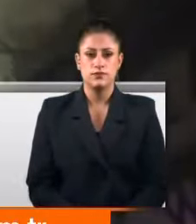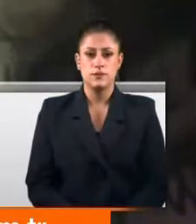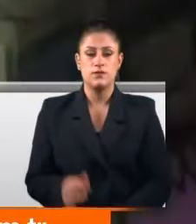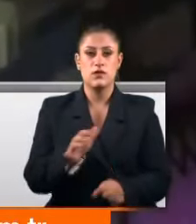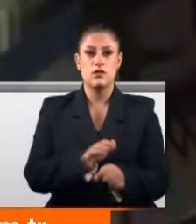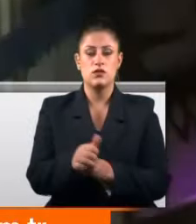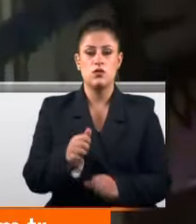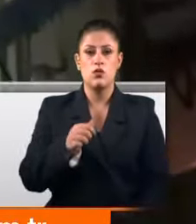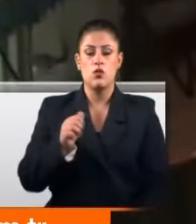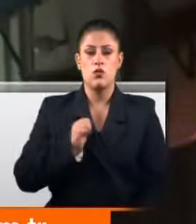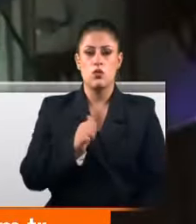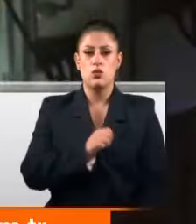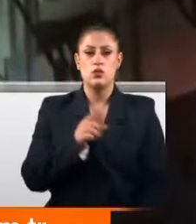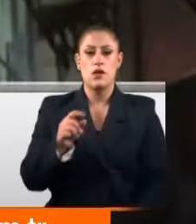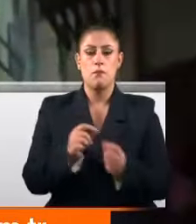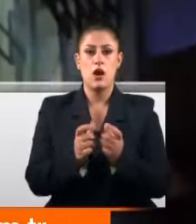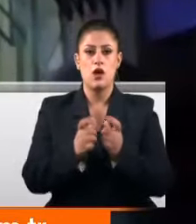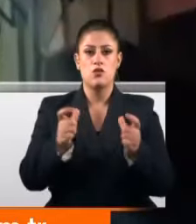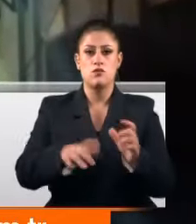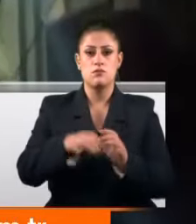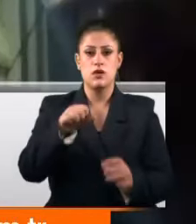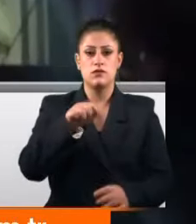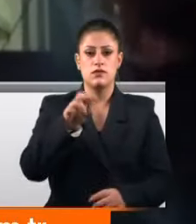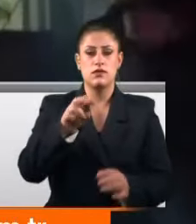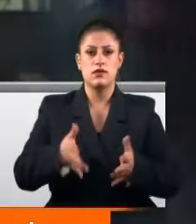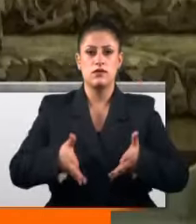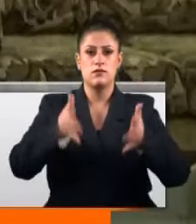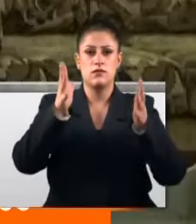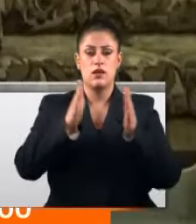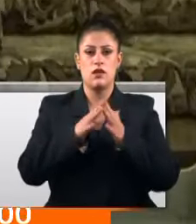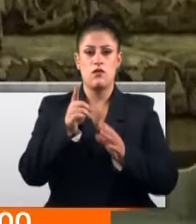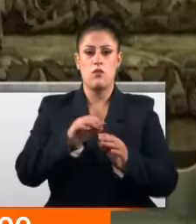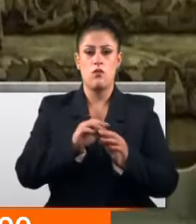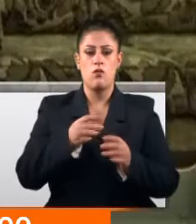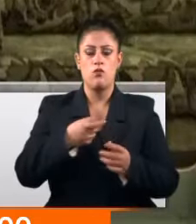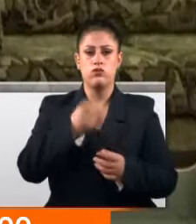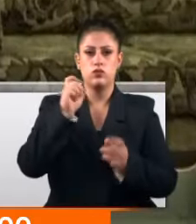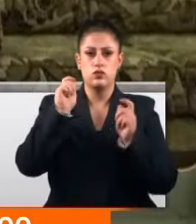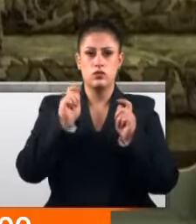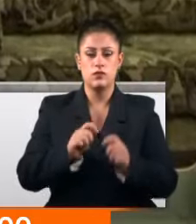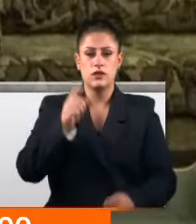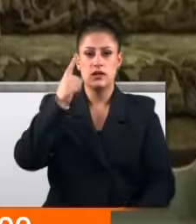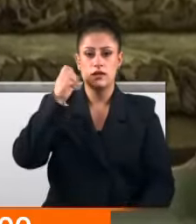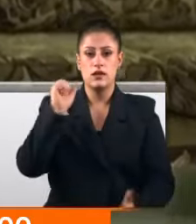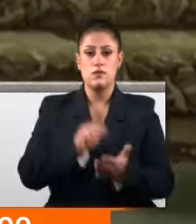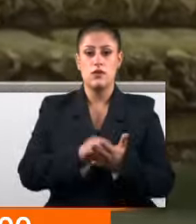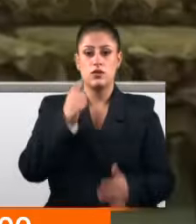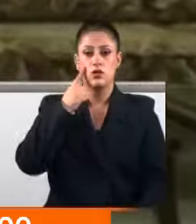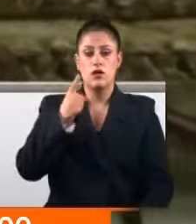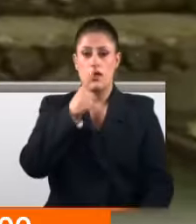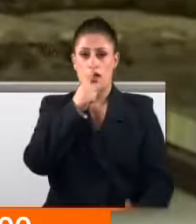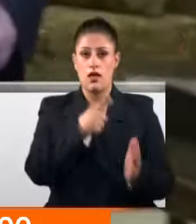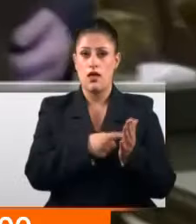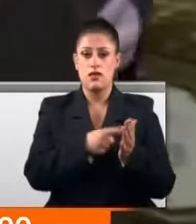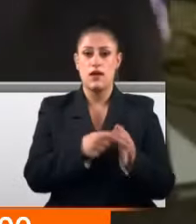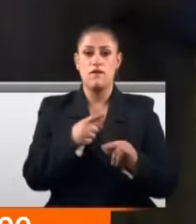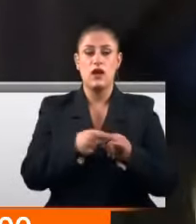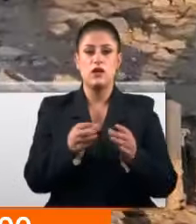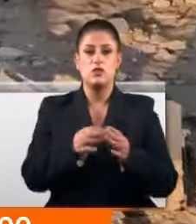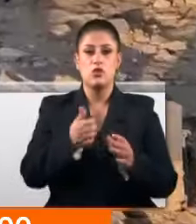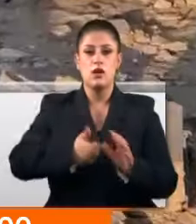İşgal ordusu Beyrut'un merkezinde 8 katlı bir binayı vurdu. İsrail basınına göre hedefte Hizbullah lideri Naim